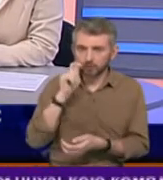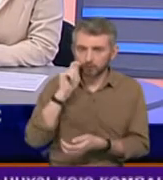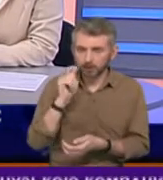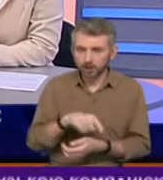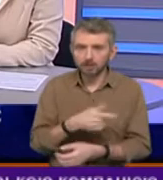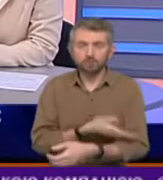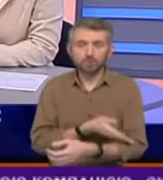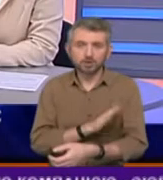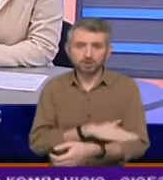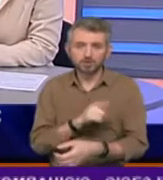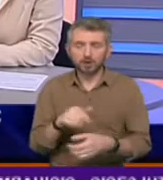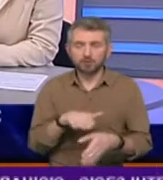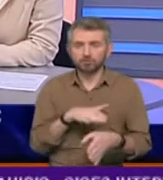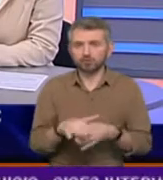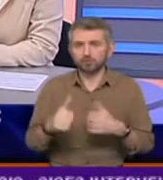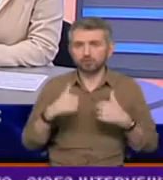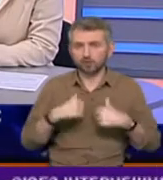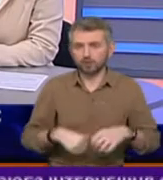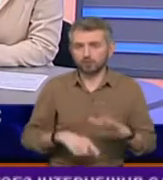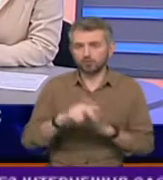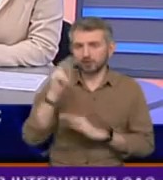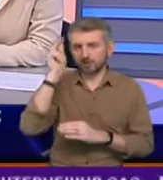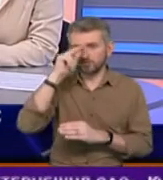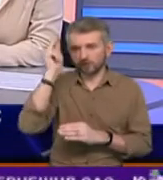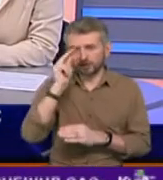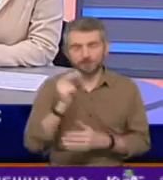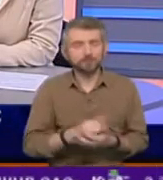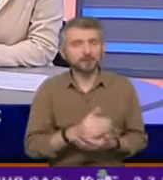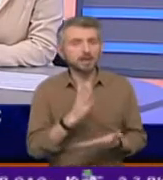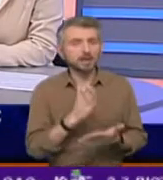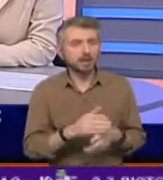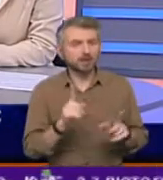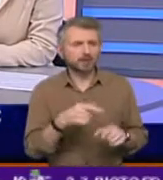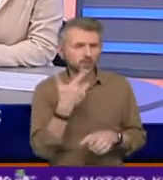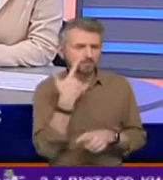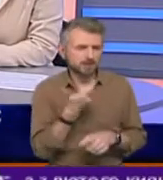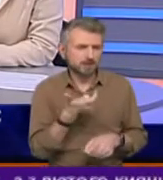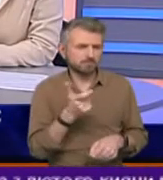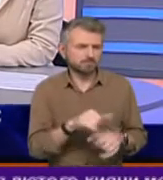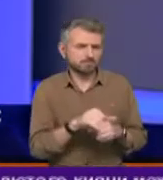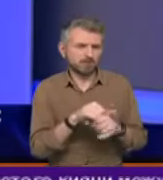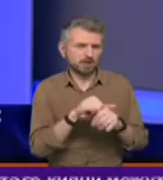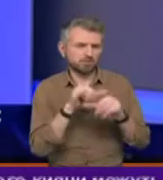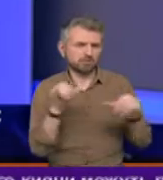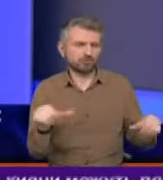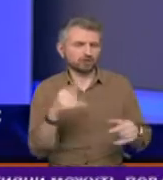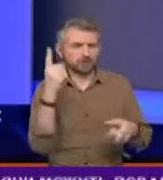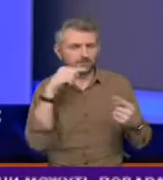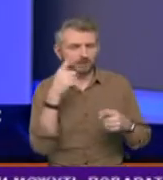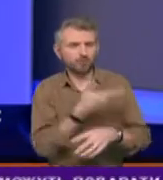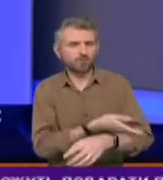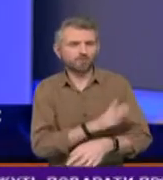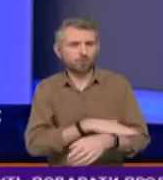свідомі, і вони там бажають залишатися в цій країні, на що я дуже сподіваюся, то вони мають теж впливати і контролювати цей процес в